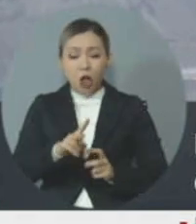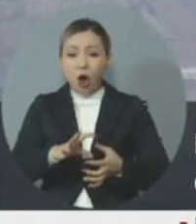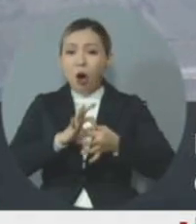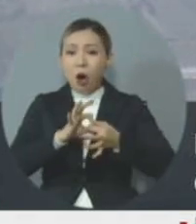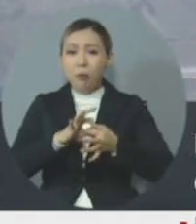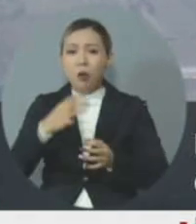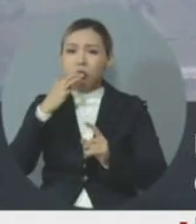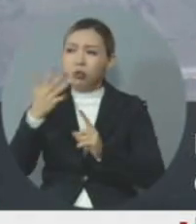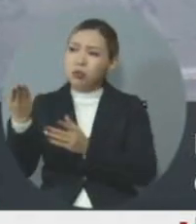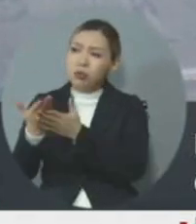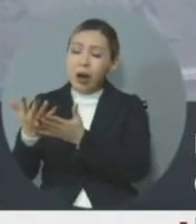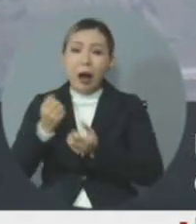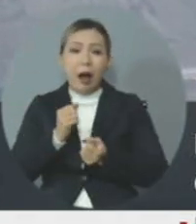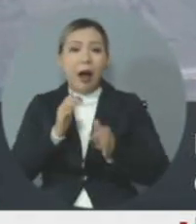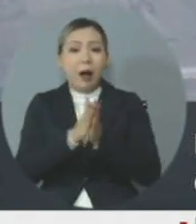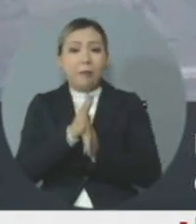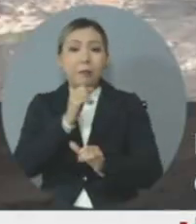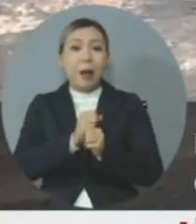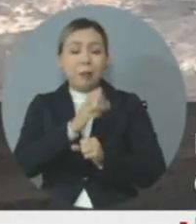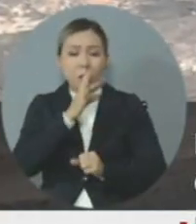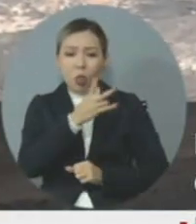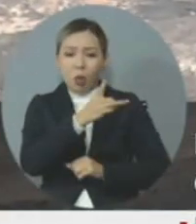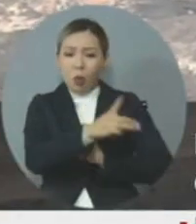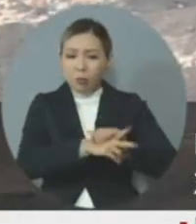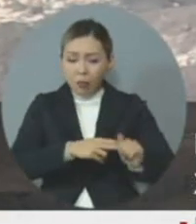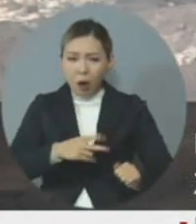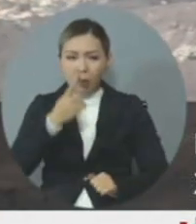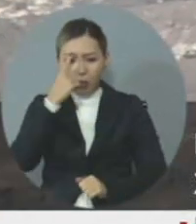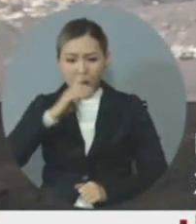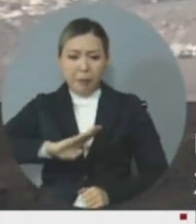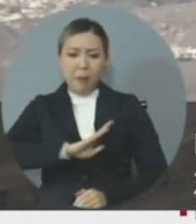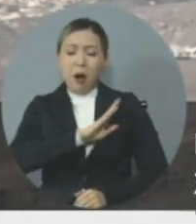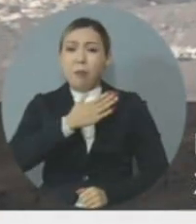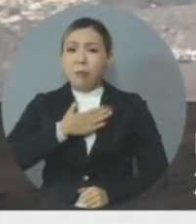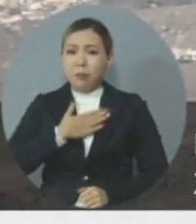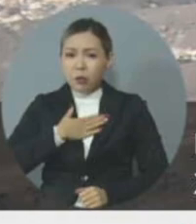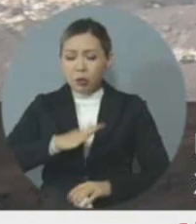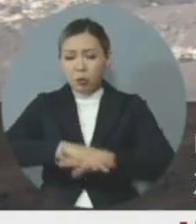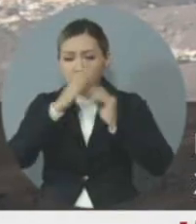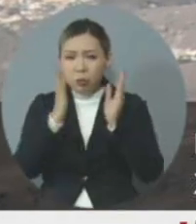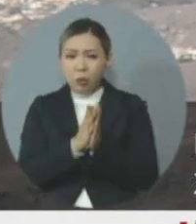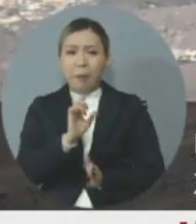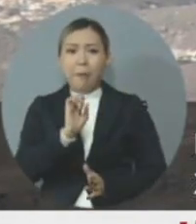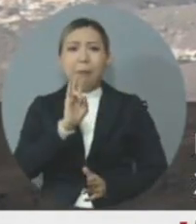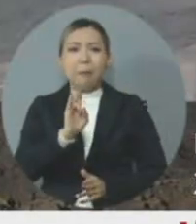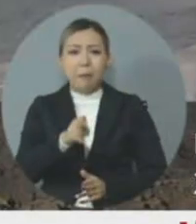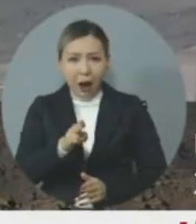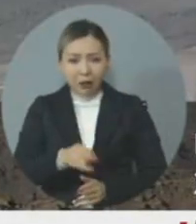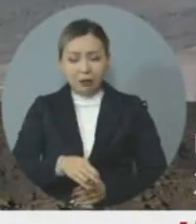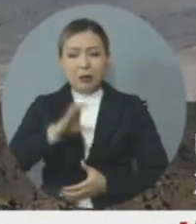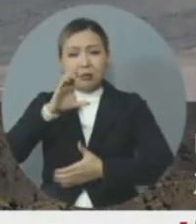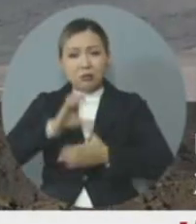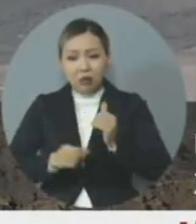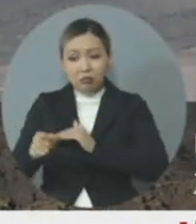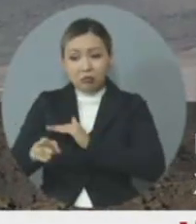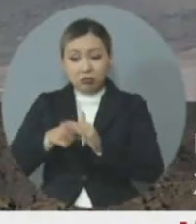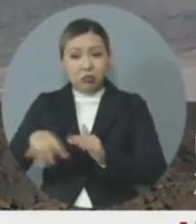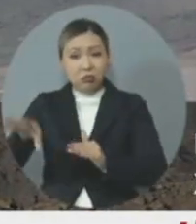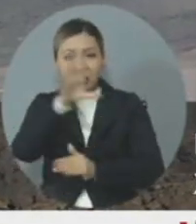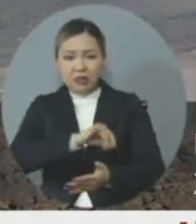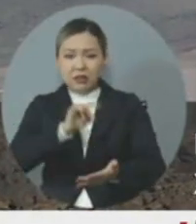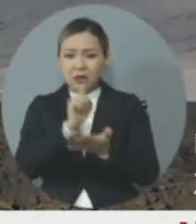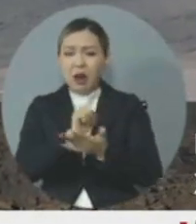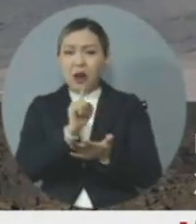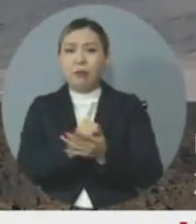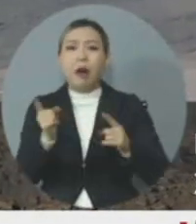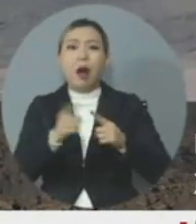Монгол улсын газрын баялаг нүүрсний хулгай хэрэг бусад төрийн батлан даалттай нийтийн аливаа сан банкнаас хөрөнгө завшигч нартай хатуу тэмцэж ажиллана гэдгийг онцлоо.